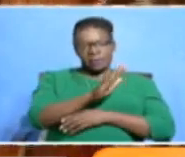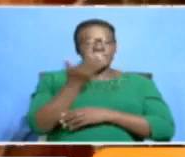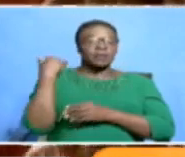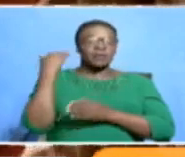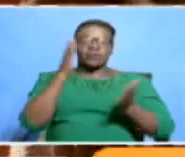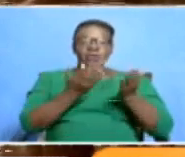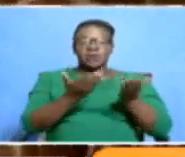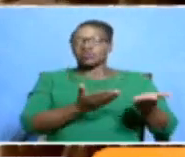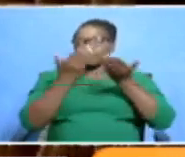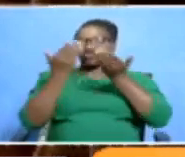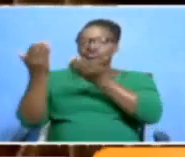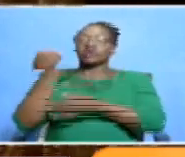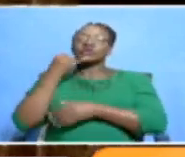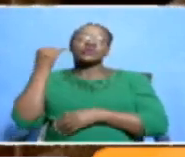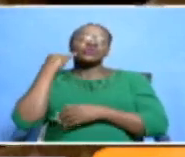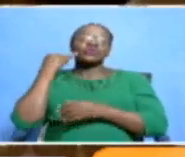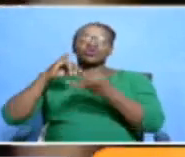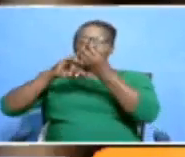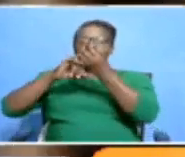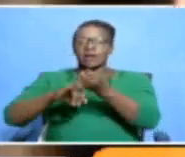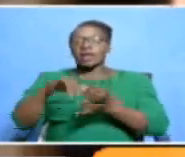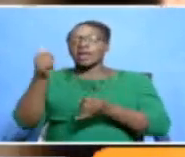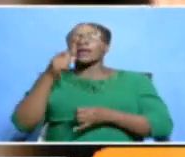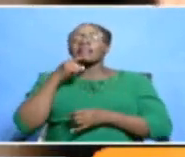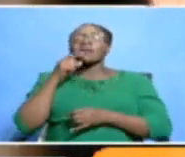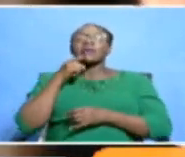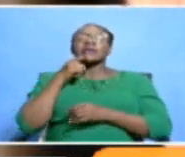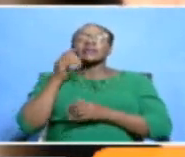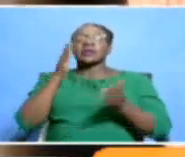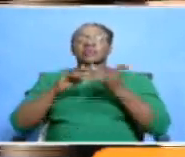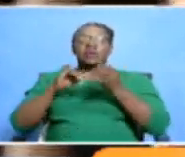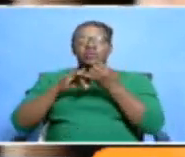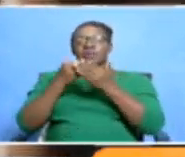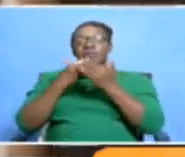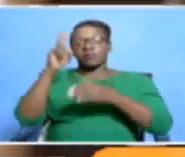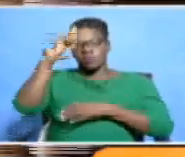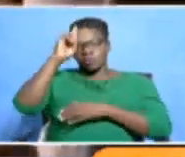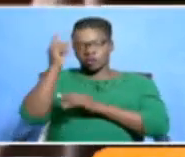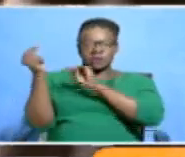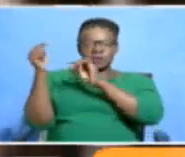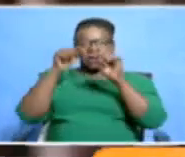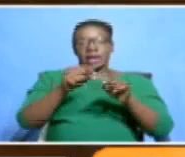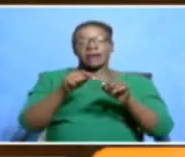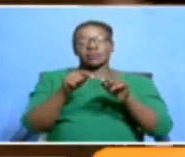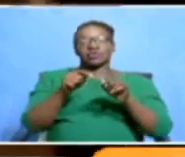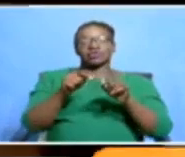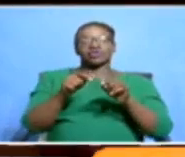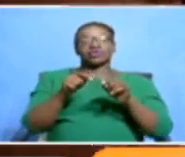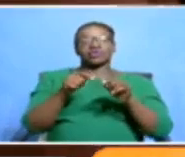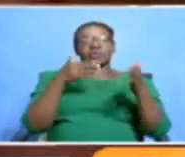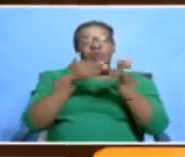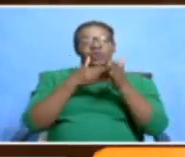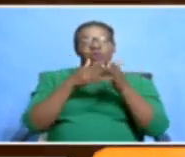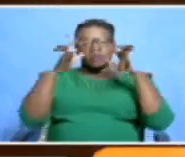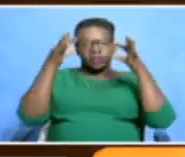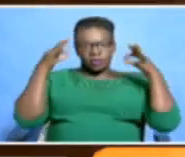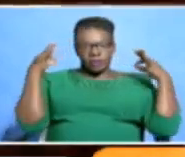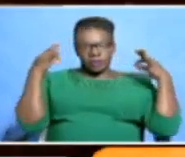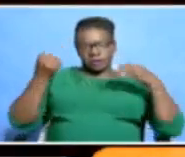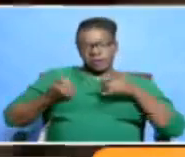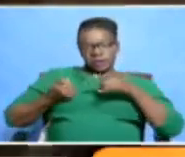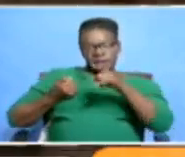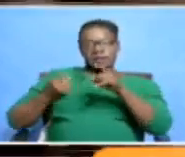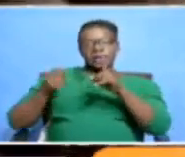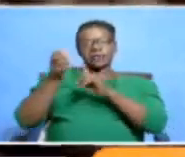mjini Nakuru kupatanishwa na jamaa ambaye ndiye aliyekuwa muoe kabla ya polisi kuingilia kati na harusi hiyo kutibuliwa. Mchana huyo alipata